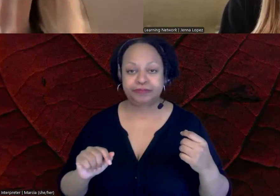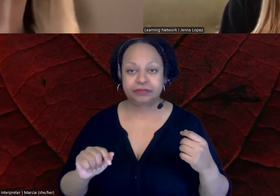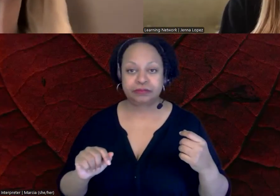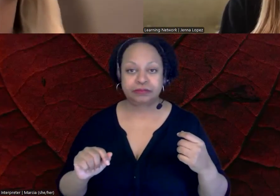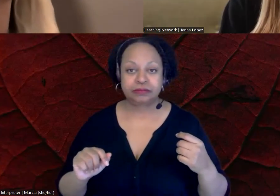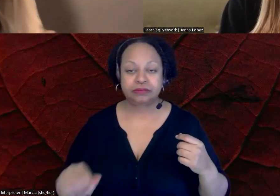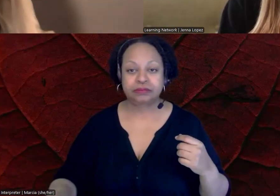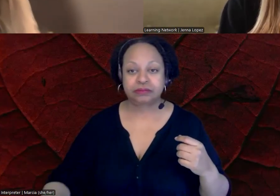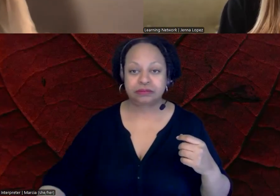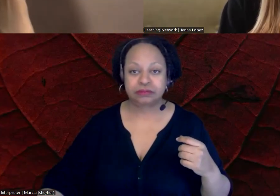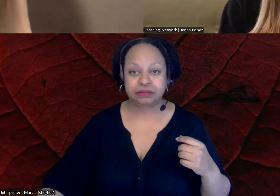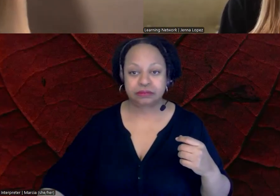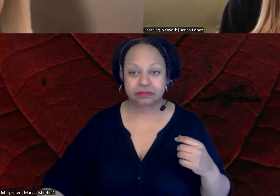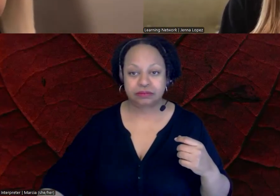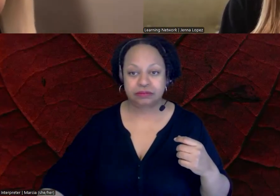recherche